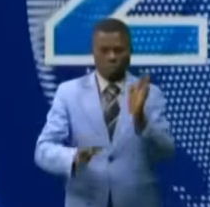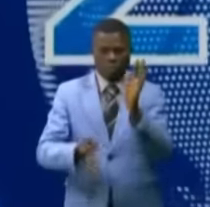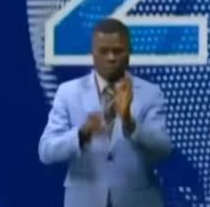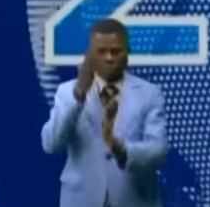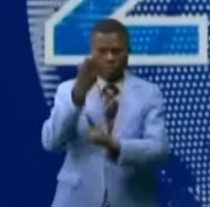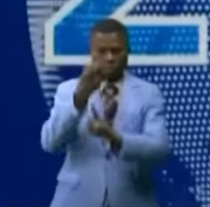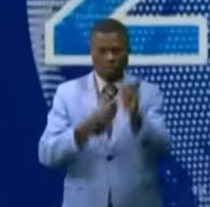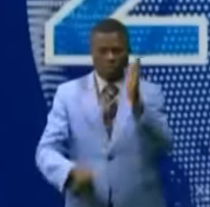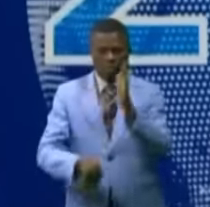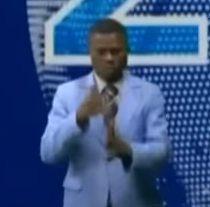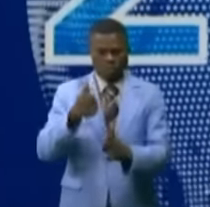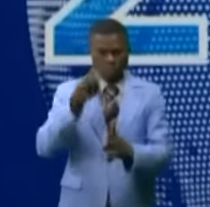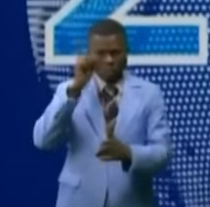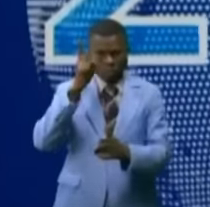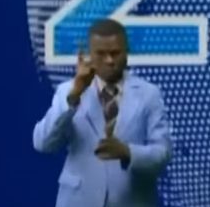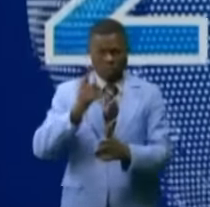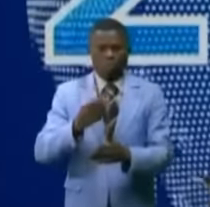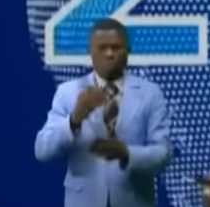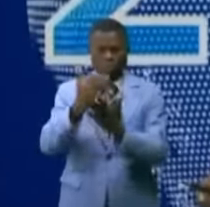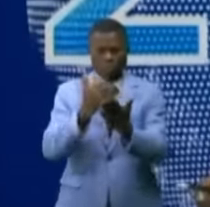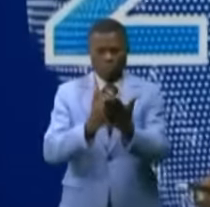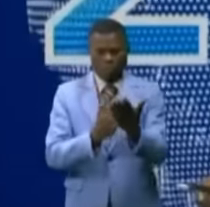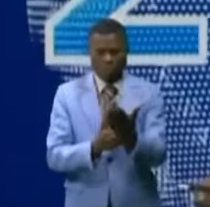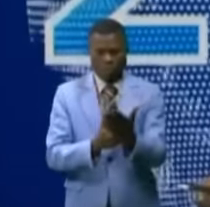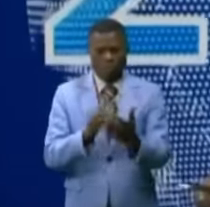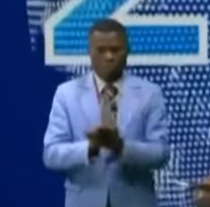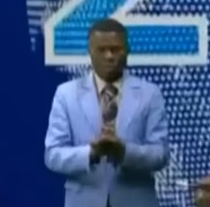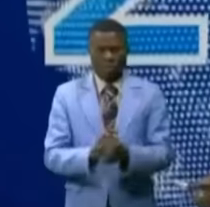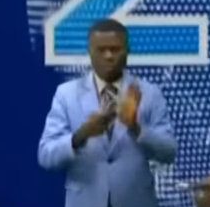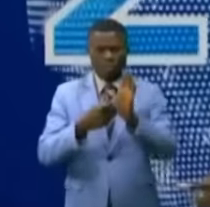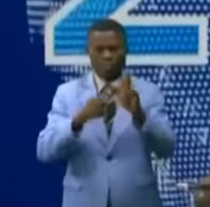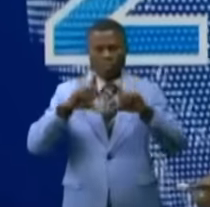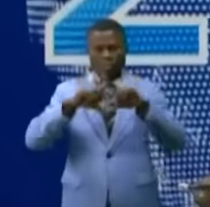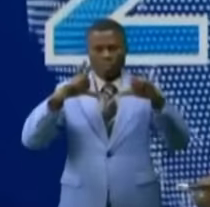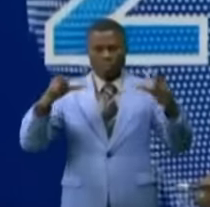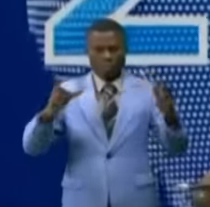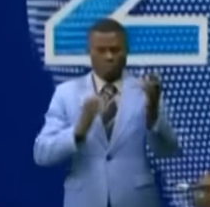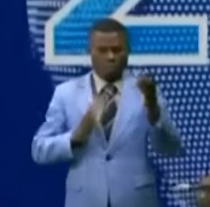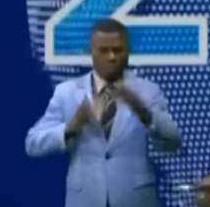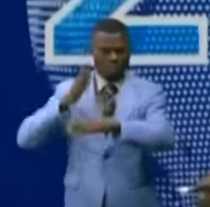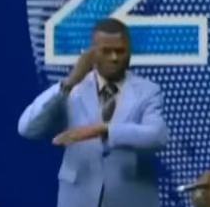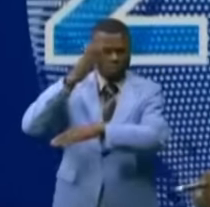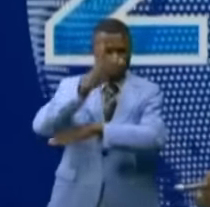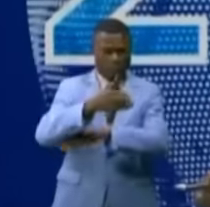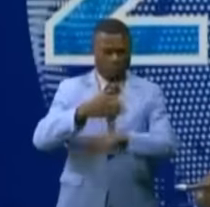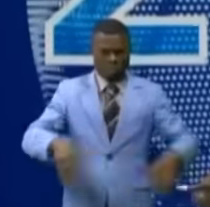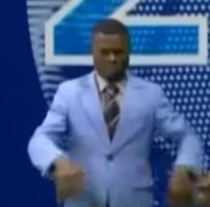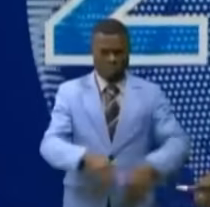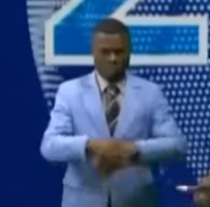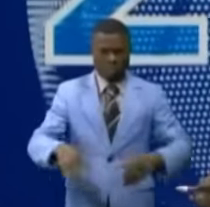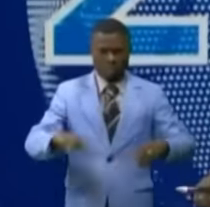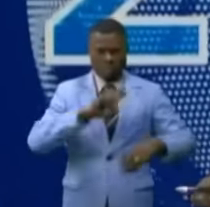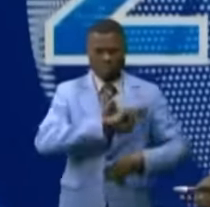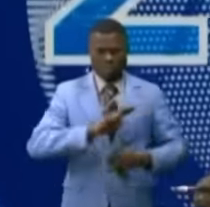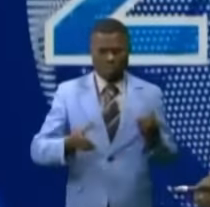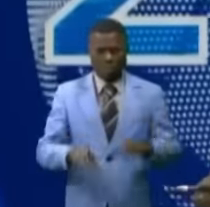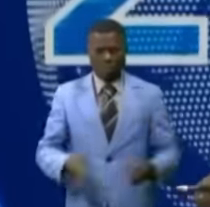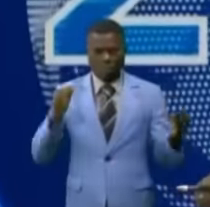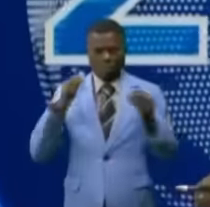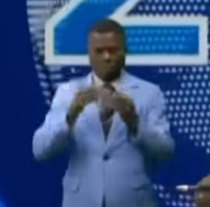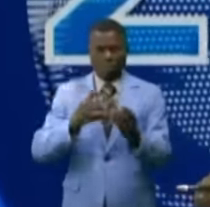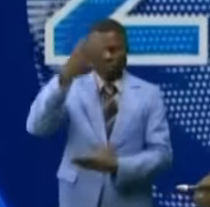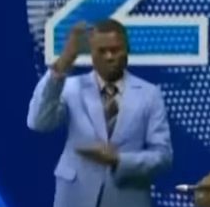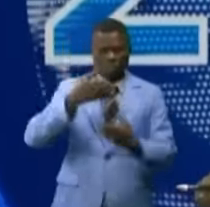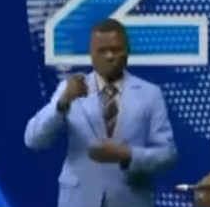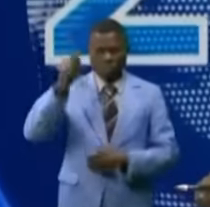novembre pour le premier enregistrement. Des corps inertes traversant la frontière de la RDC vers le Rwanda. Les soldats